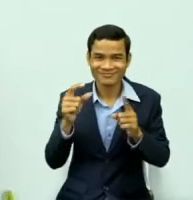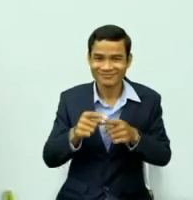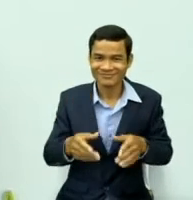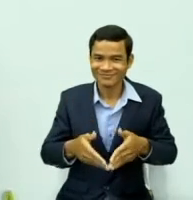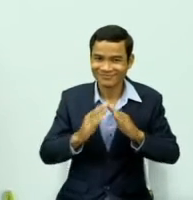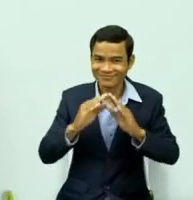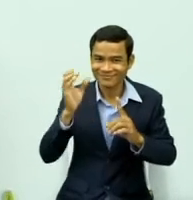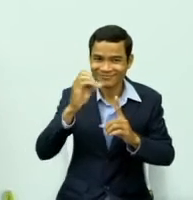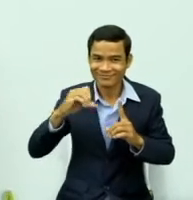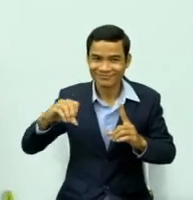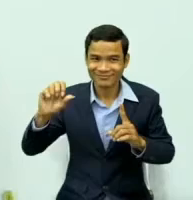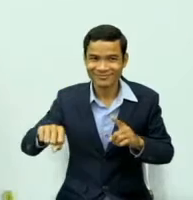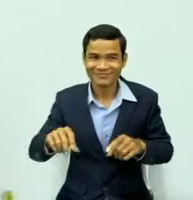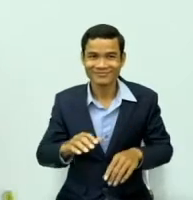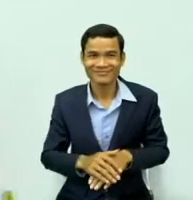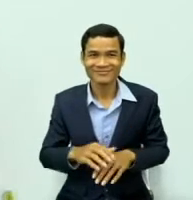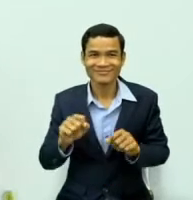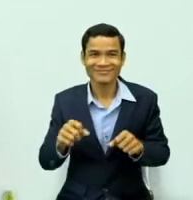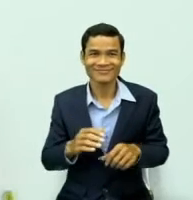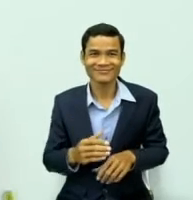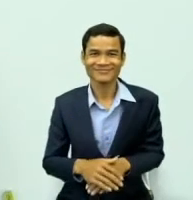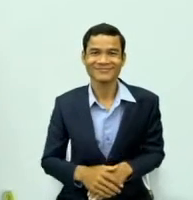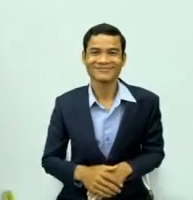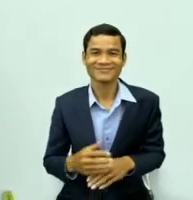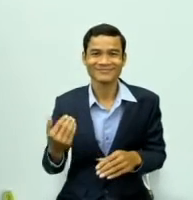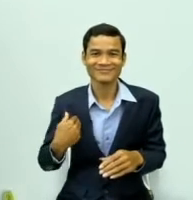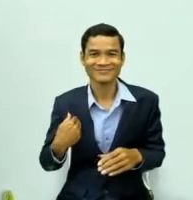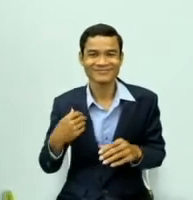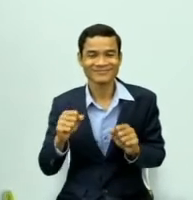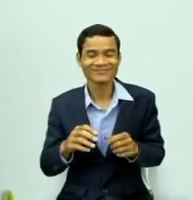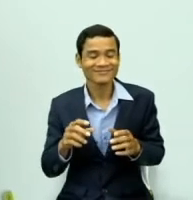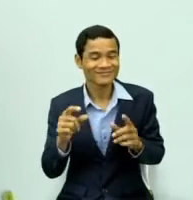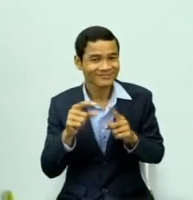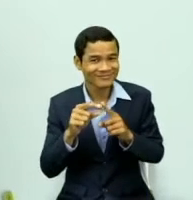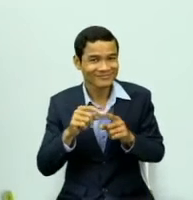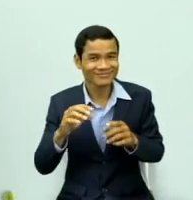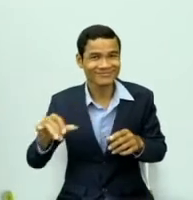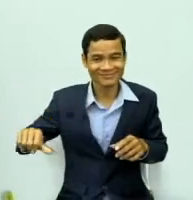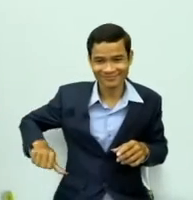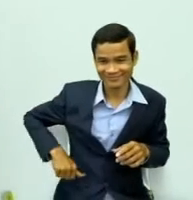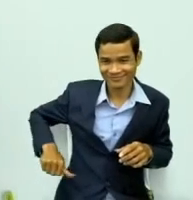là bà chà rồi có ưu thì hó chỉ mùi đang bị nhẹ nhó này chà